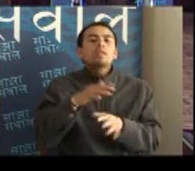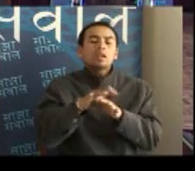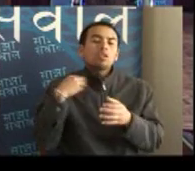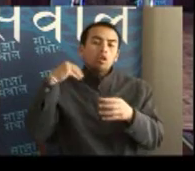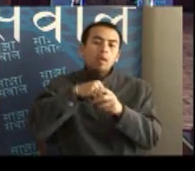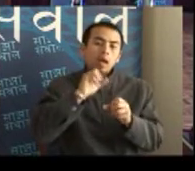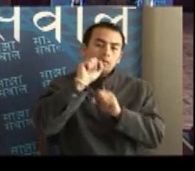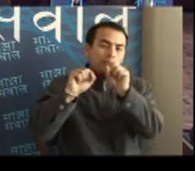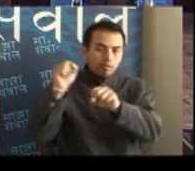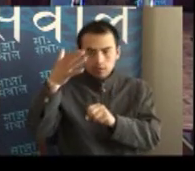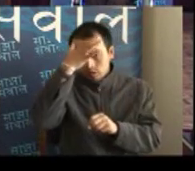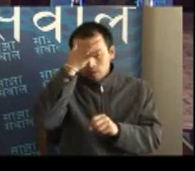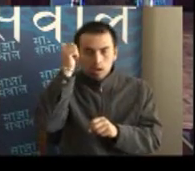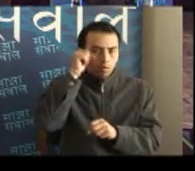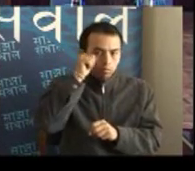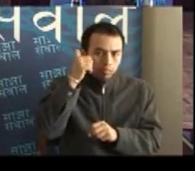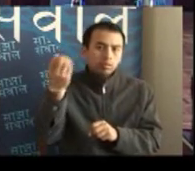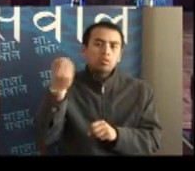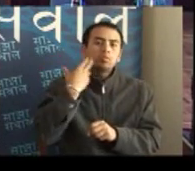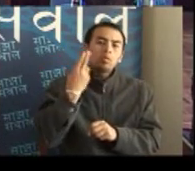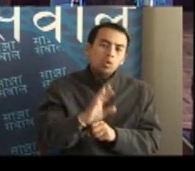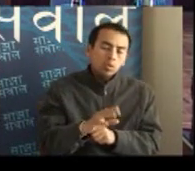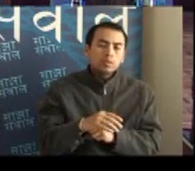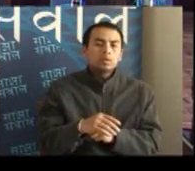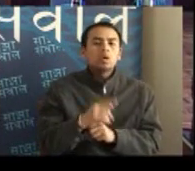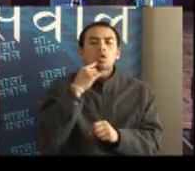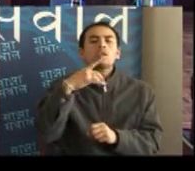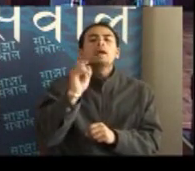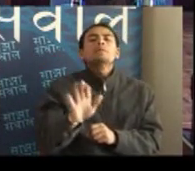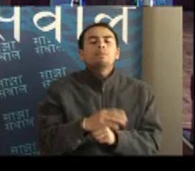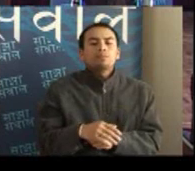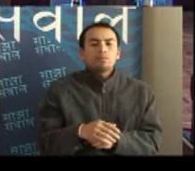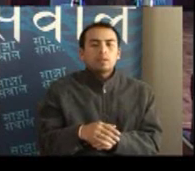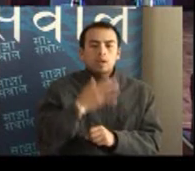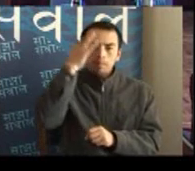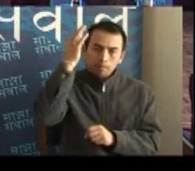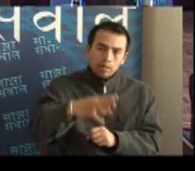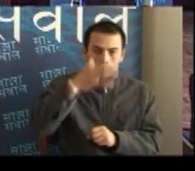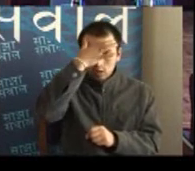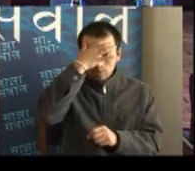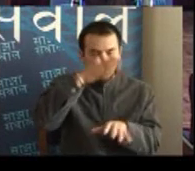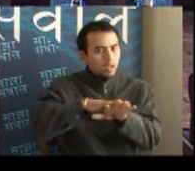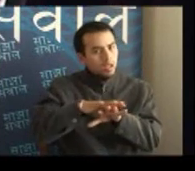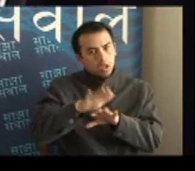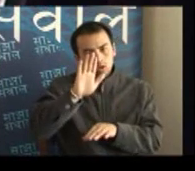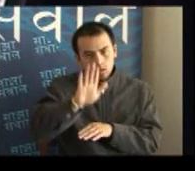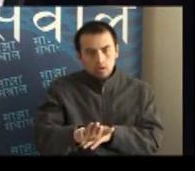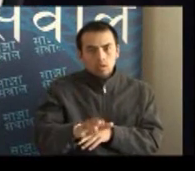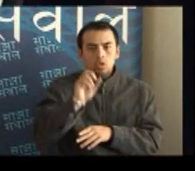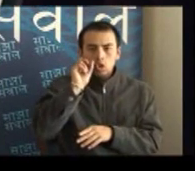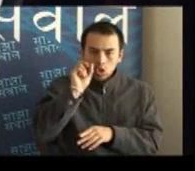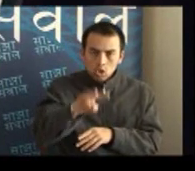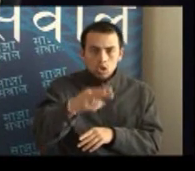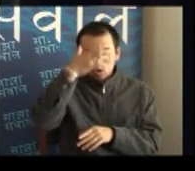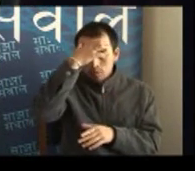धेरै सहभागीहरूले आफ्ना अनुभवहरू सुनाउनु भयो, समस्याहरू राख्नुभयो, कस्तो लाग्यो तपाईँलाई? वास्तवमा समस्याहरू धेरै छन्, तर हामीले